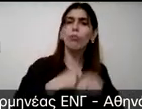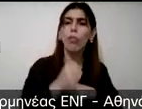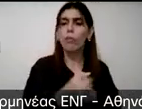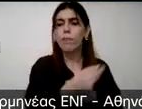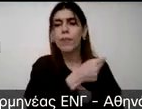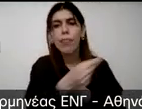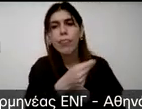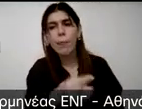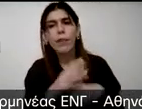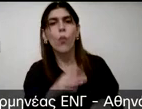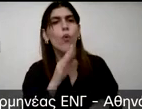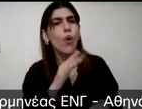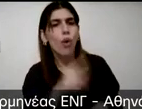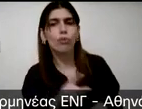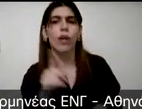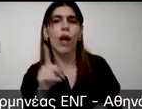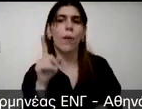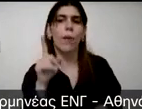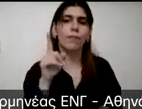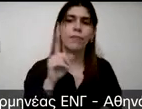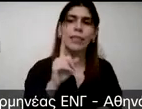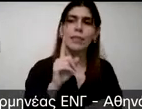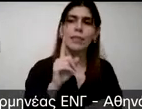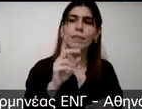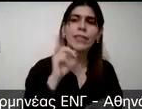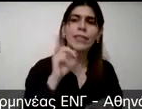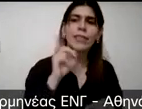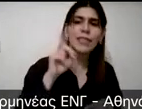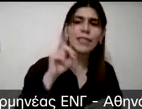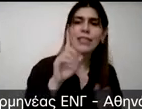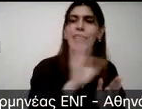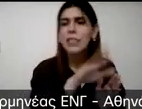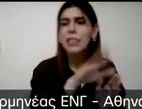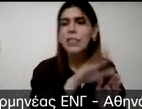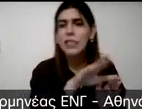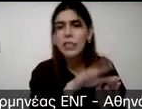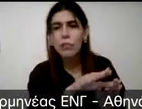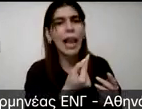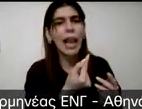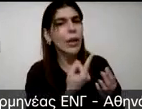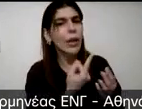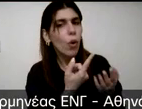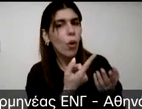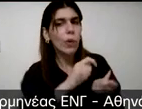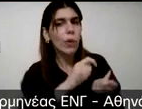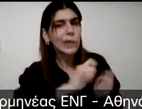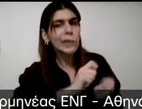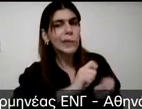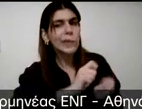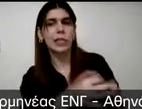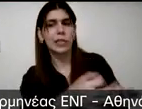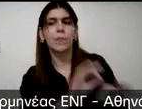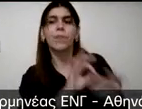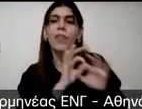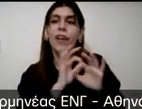θέματα του γλωσσικού σεξισμού και είναι αλήθεια. Αλλά βέβαια γνωρίζουμε όλοι και όλες καλά ότι αυτό δεν ήταν βούληση ή απόφαση